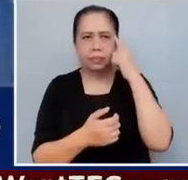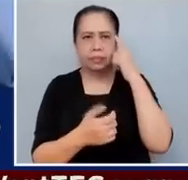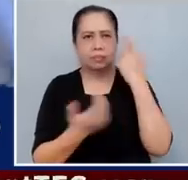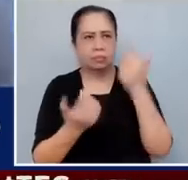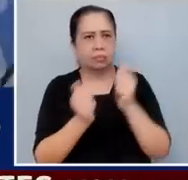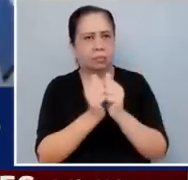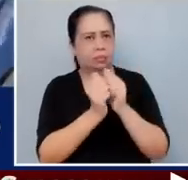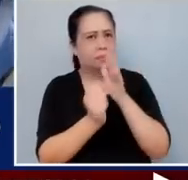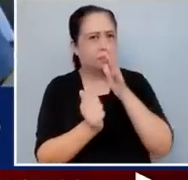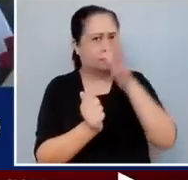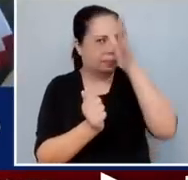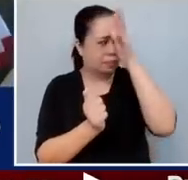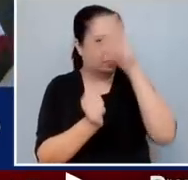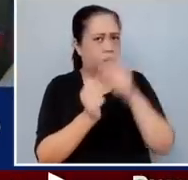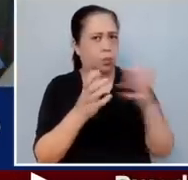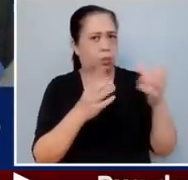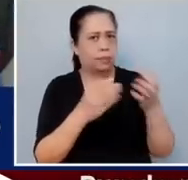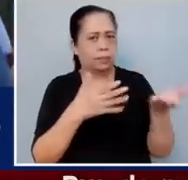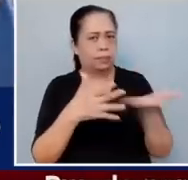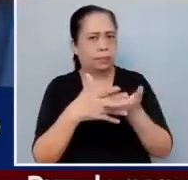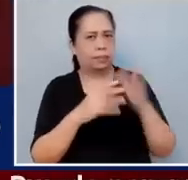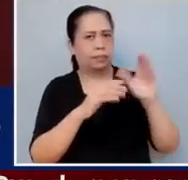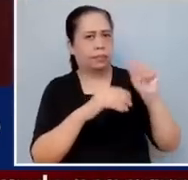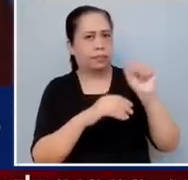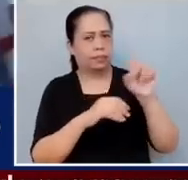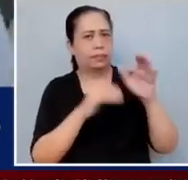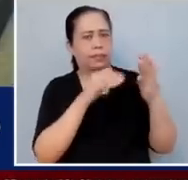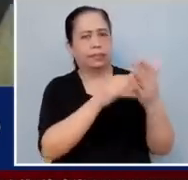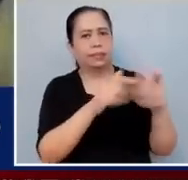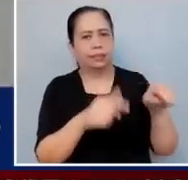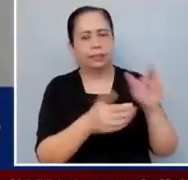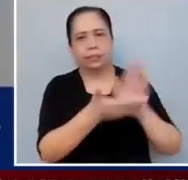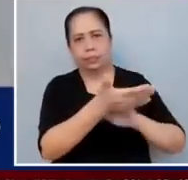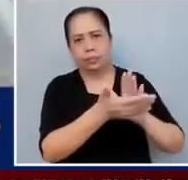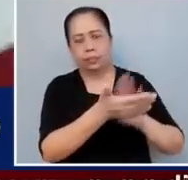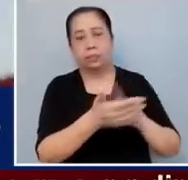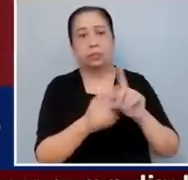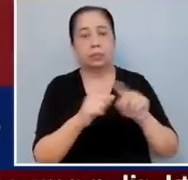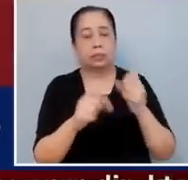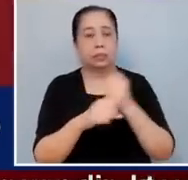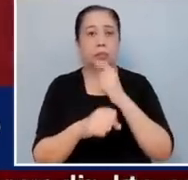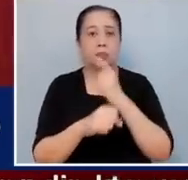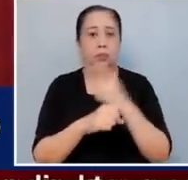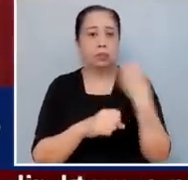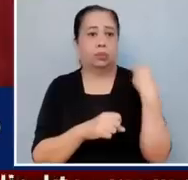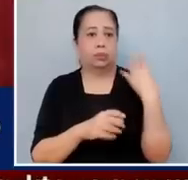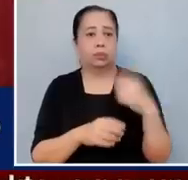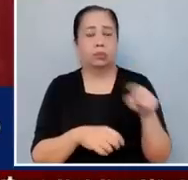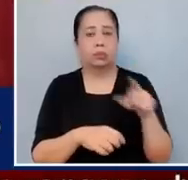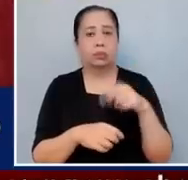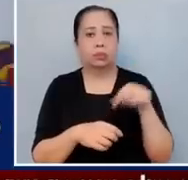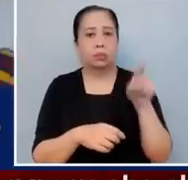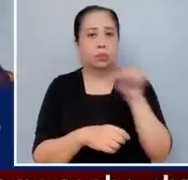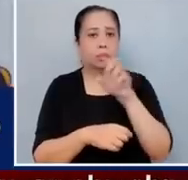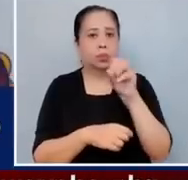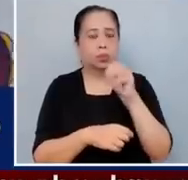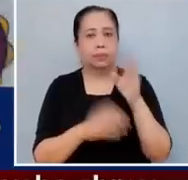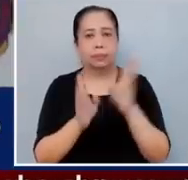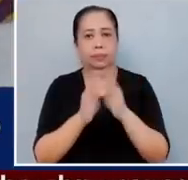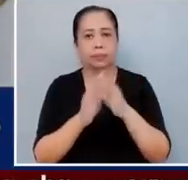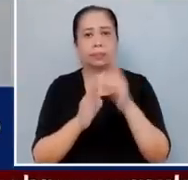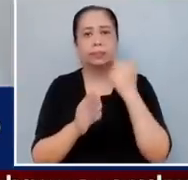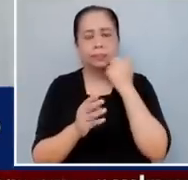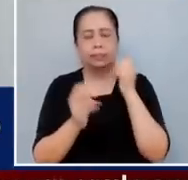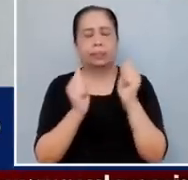sa mga magulang na balak umano magsampan ng kaso laban sa Sanlo. Pero pagtitiyak muli ng mga opisyal na eskwelahan sa Zoom meeting kanina kasama